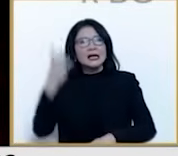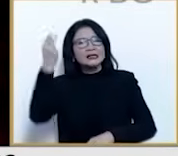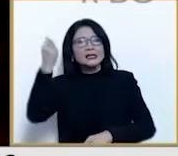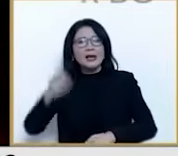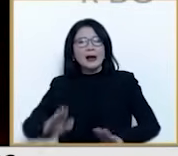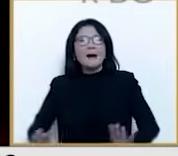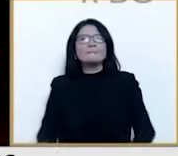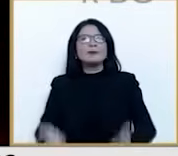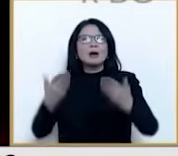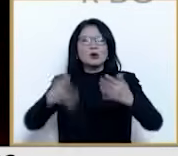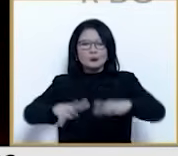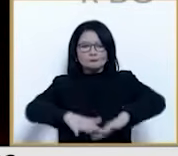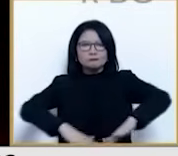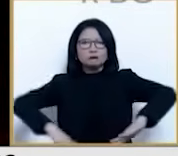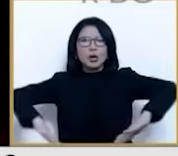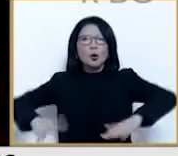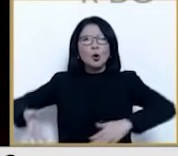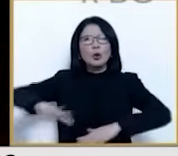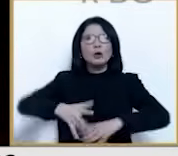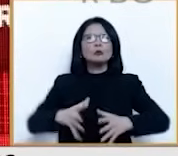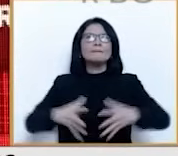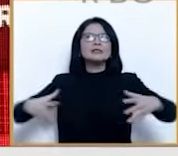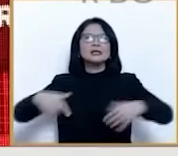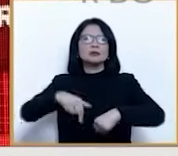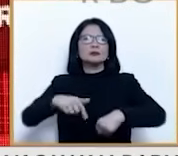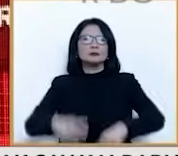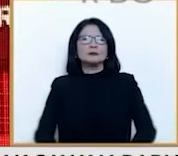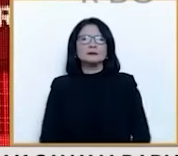pembangunan tanggul laut raksasa tersebut?